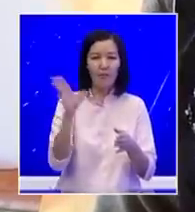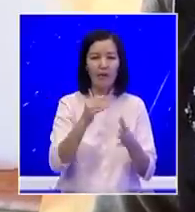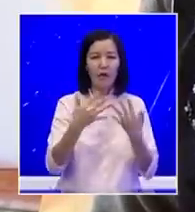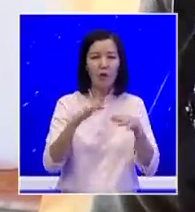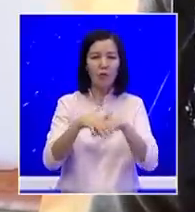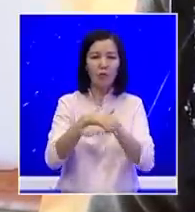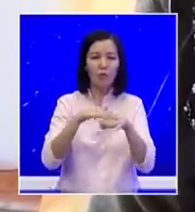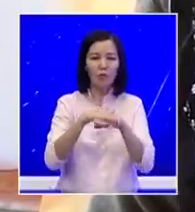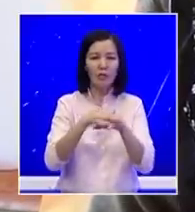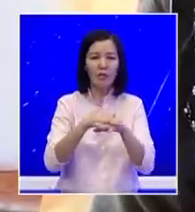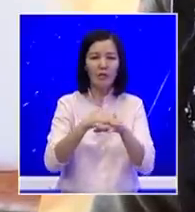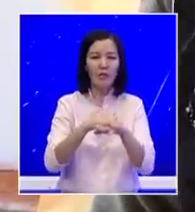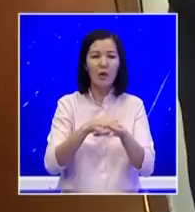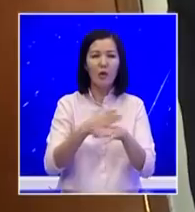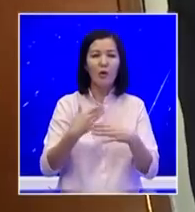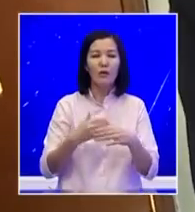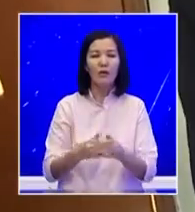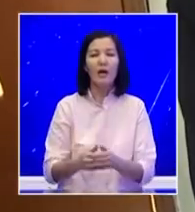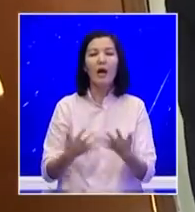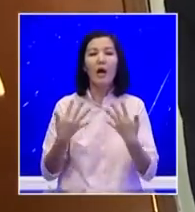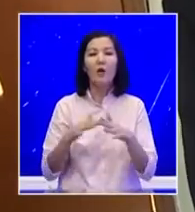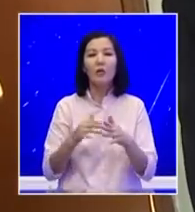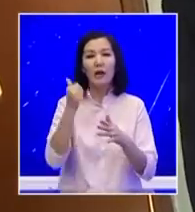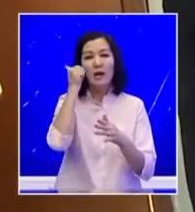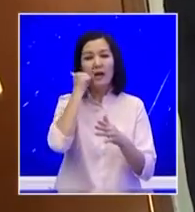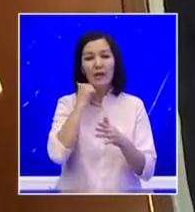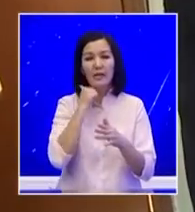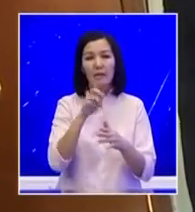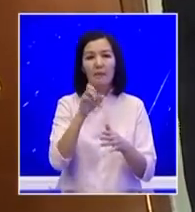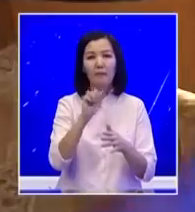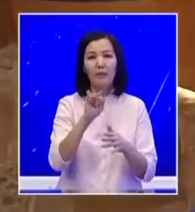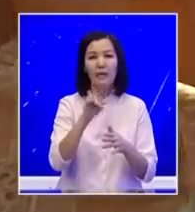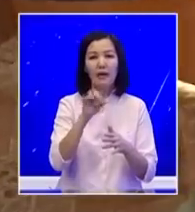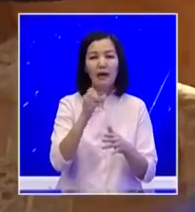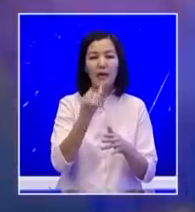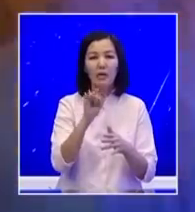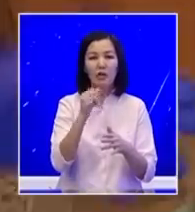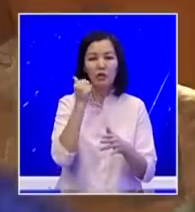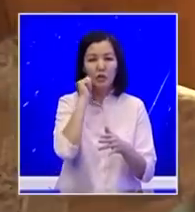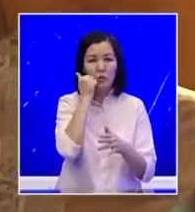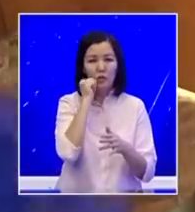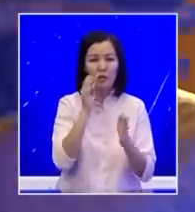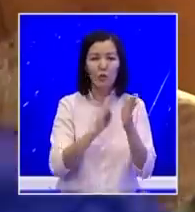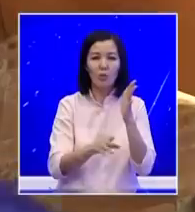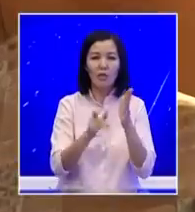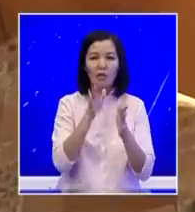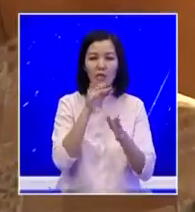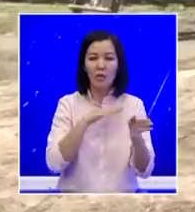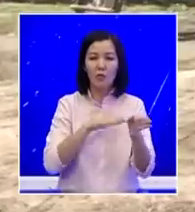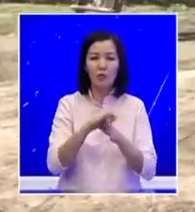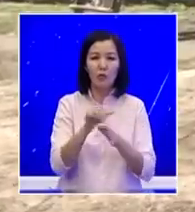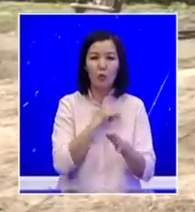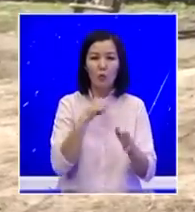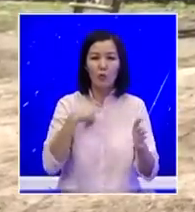атынан. Осында ер азаматтар көп болсын. Ауылдағы қарттардың бірі Биғай Шапа, әжейдің сүйегі асыл. 90-нан асса да өзі жүріп